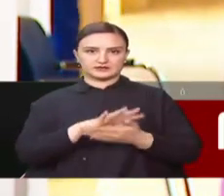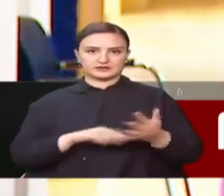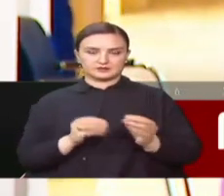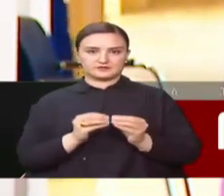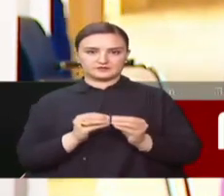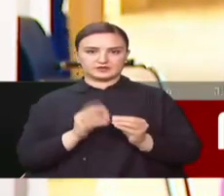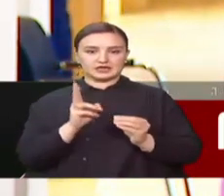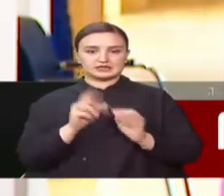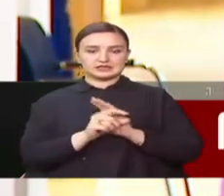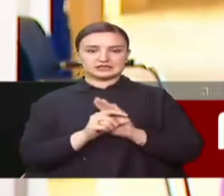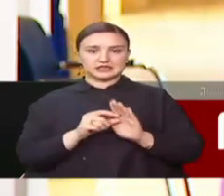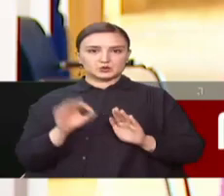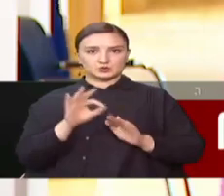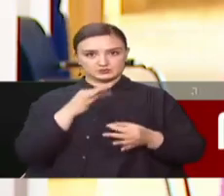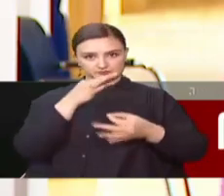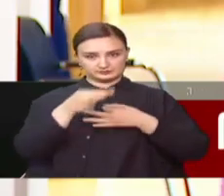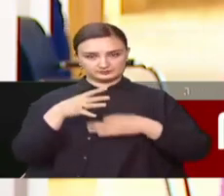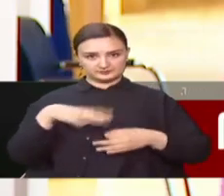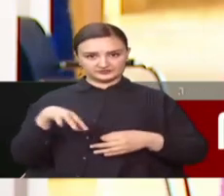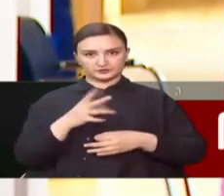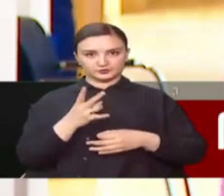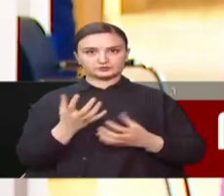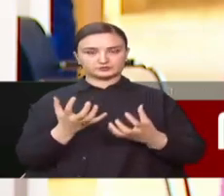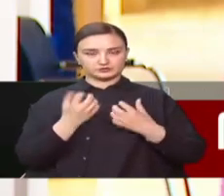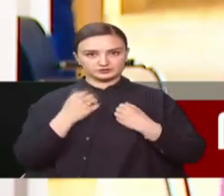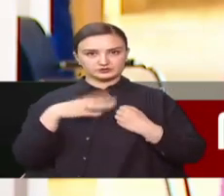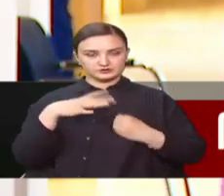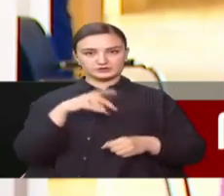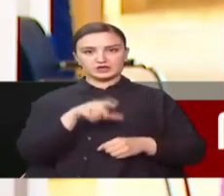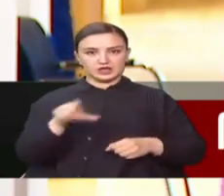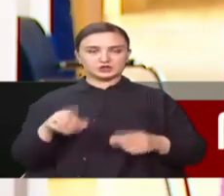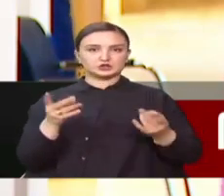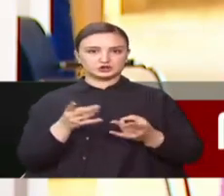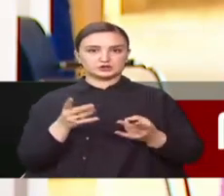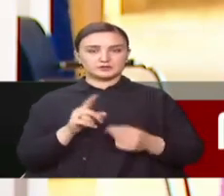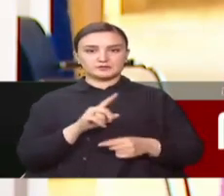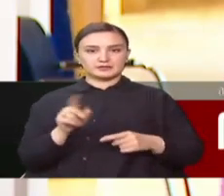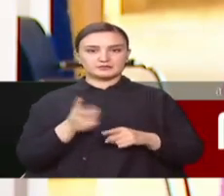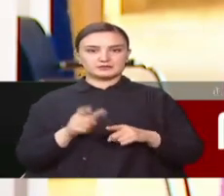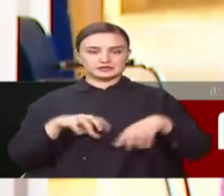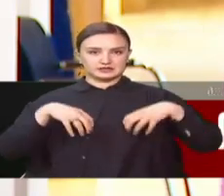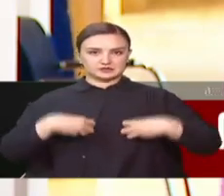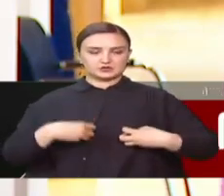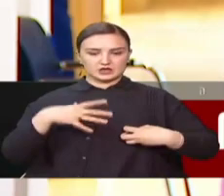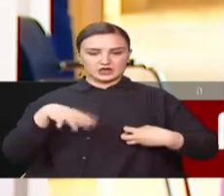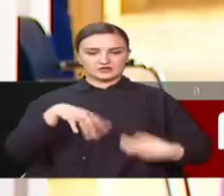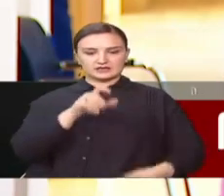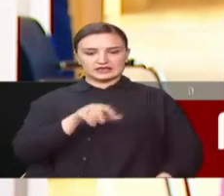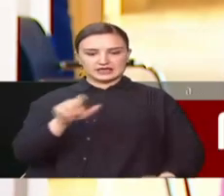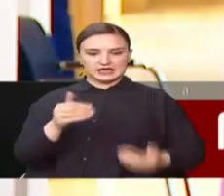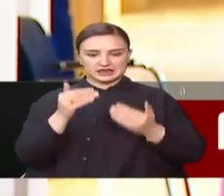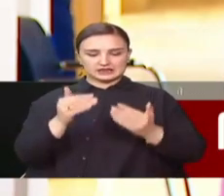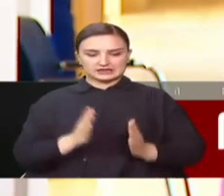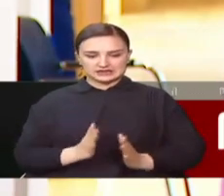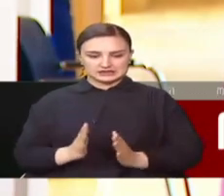გრძელდება. კანდიდატის სტატუსზე კიდე გეტყვის, რომ საქართველო უნდა მიიღოს, ქართველი ხალხი ამას იმსახურებს, მაგრამ ძალიან სამწუხაროა, რომ ქართველი ხალხის